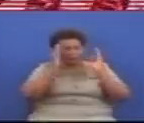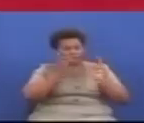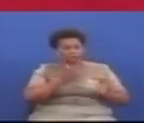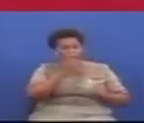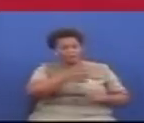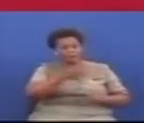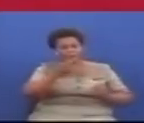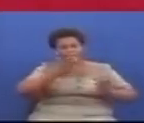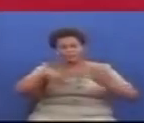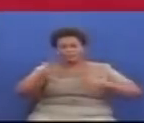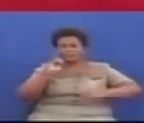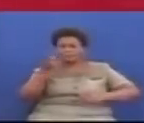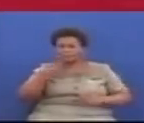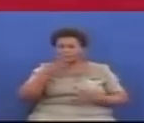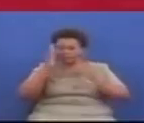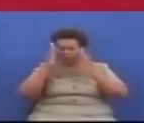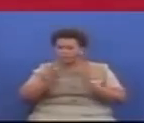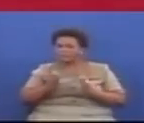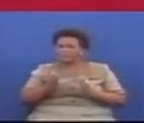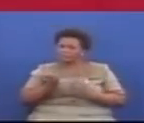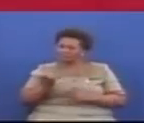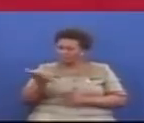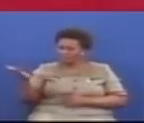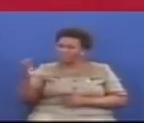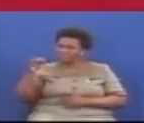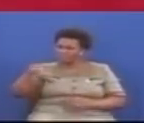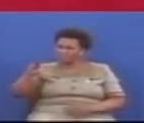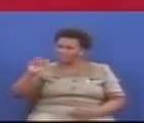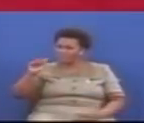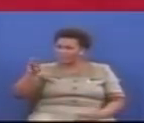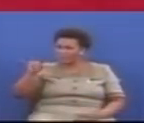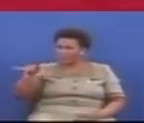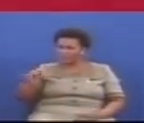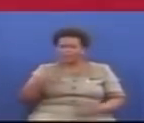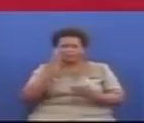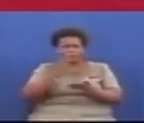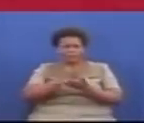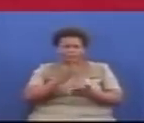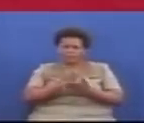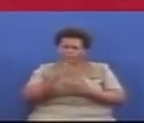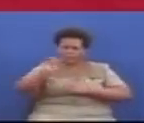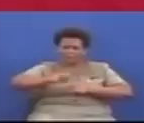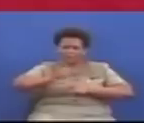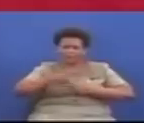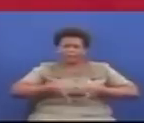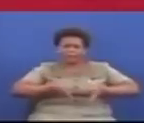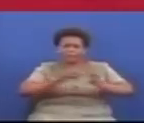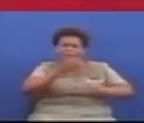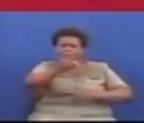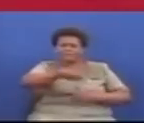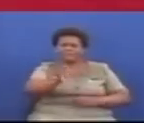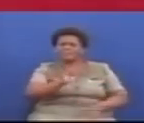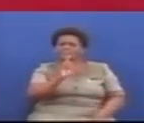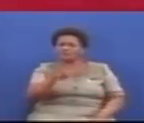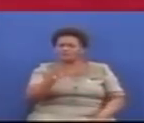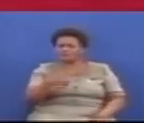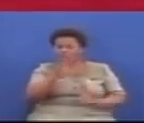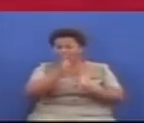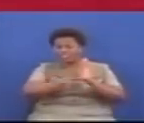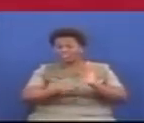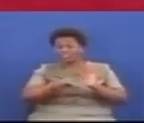kweli tumekuwa na chombo hiki cha Tarura ambacho wenzetu upande wa TAMISEMI wanakisimamia, na mheshimiwa spika, hata jana nilizungumza